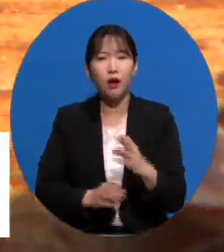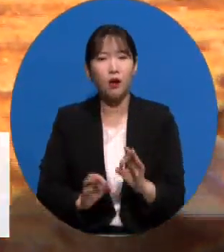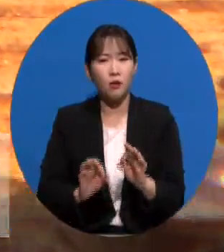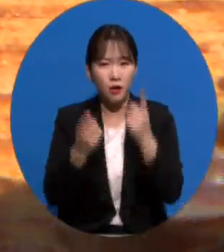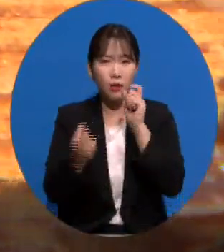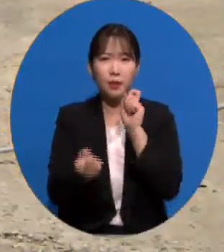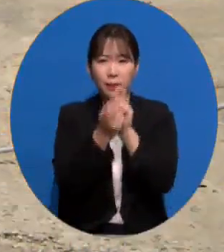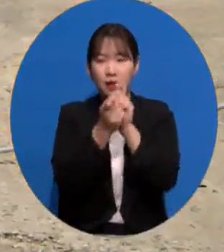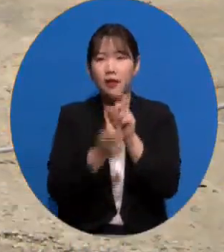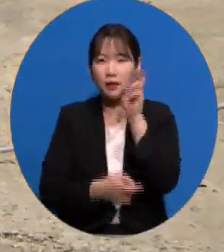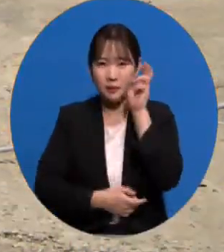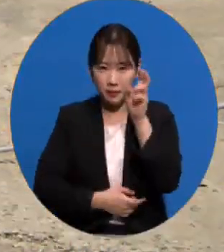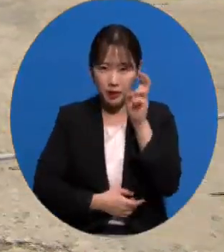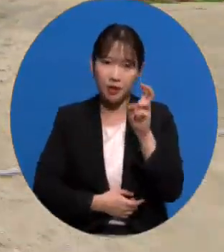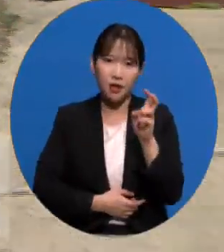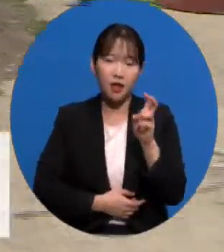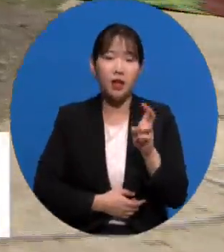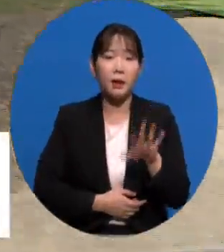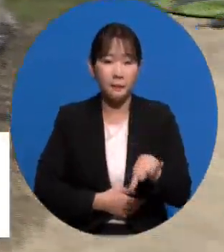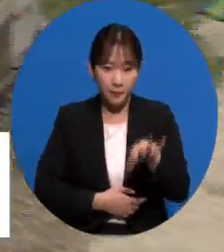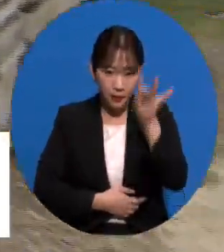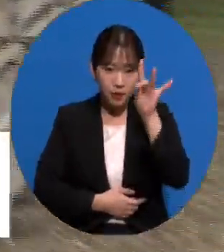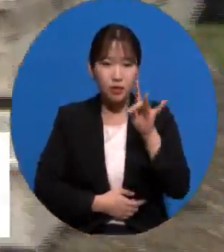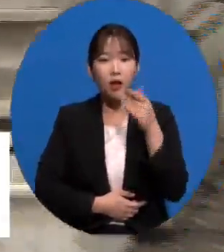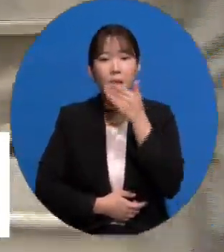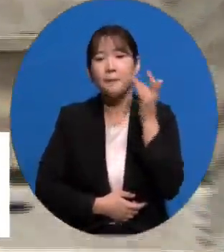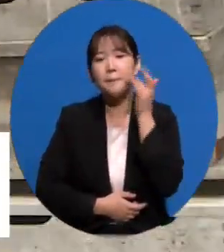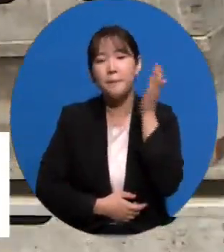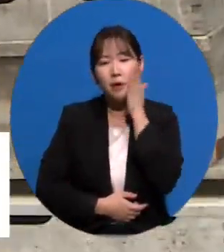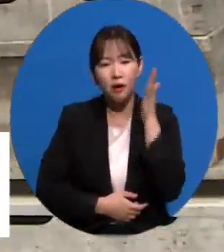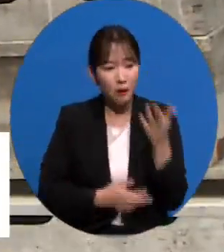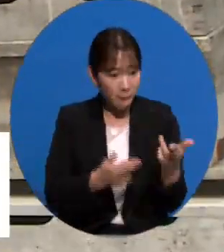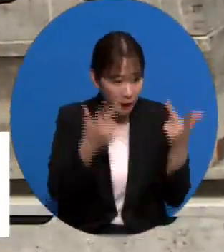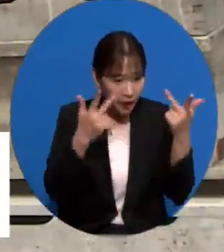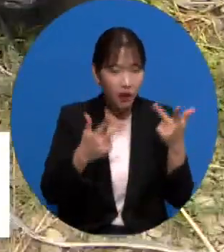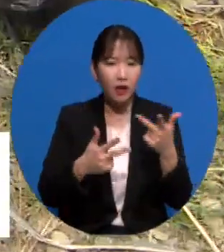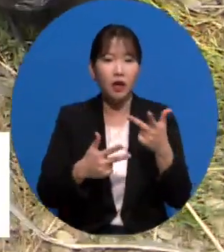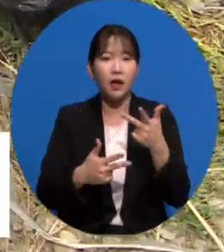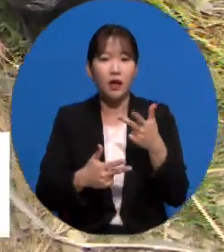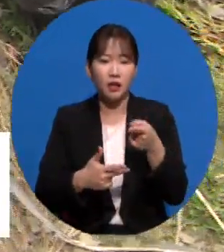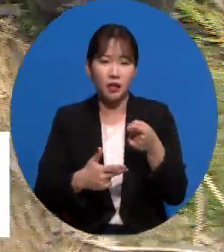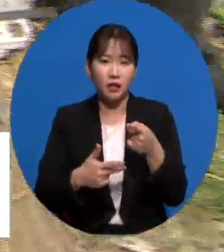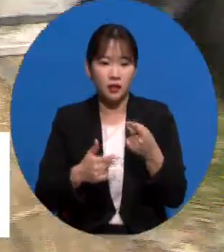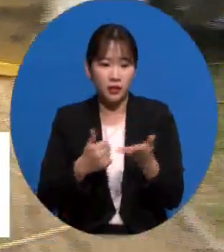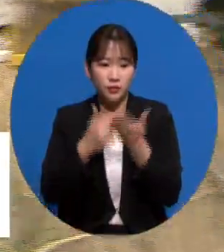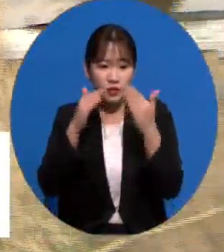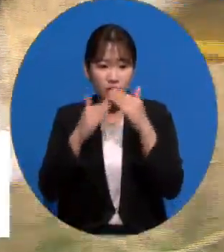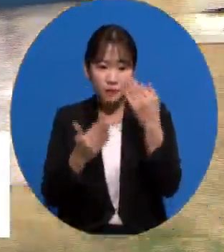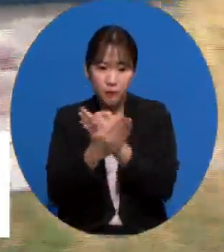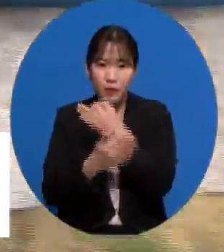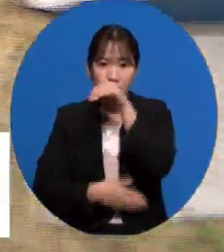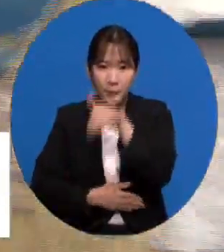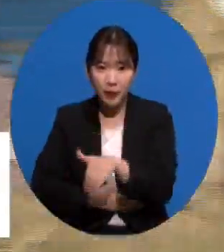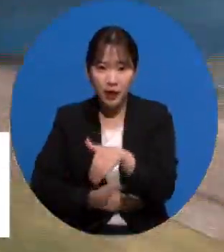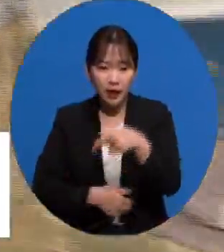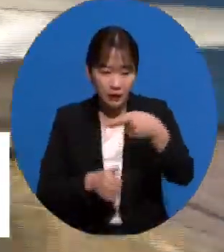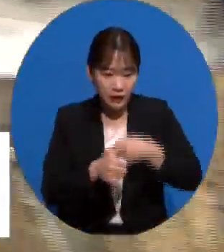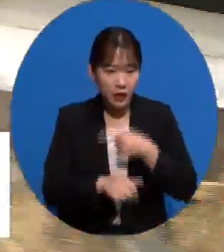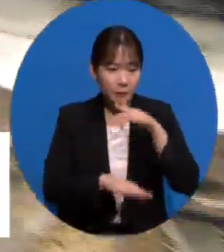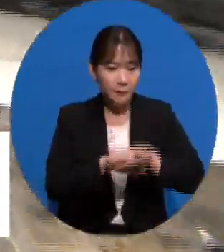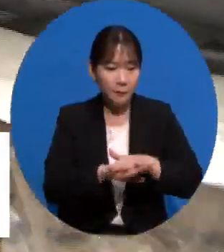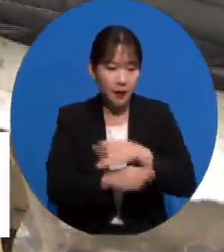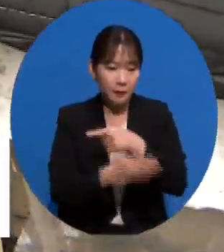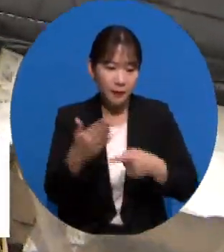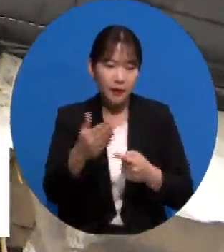있습니다. 전라남도는 일단 꿀벌의 부재가 양봉농가의 소득 저하뿐 아니라 농업 전반의 피해로 이어질 수 있는